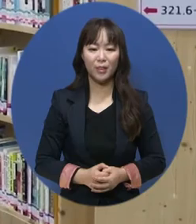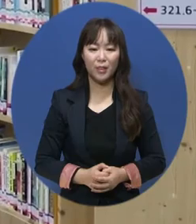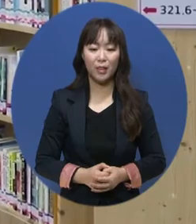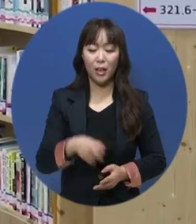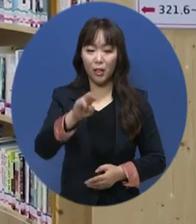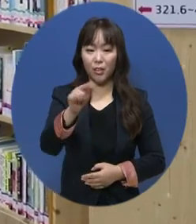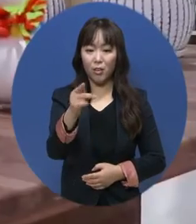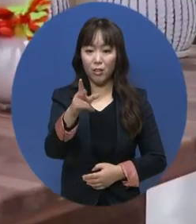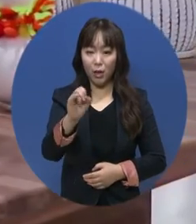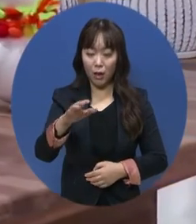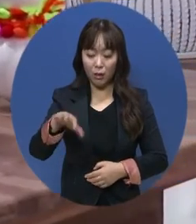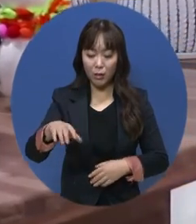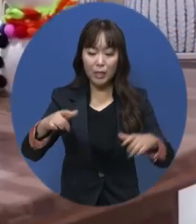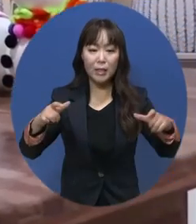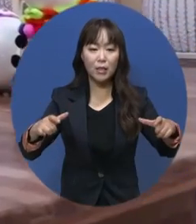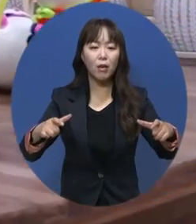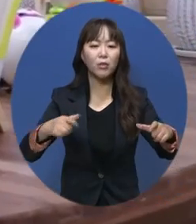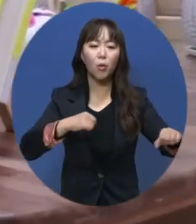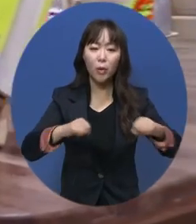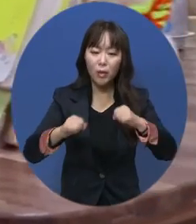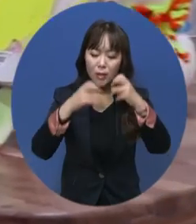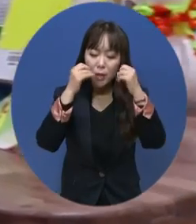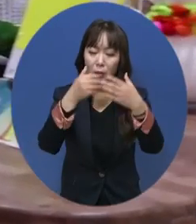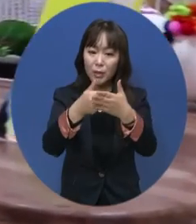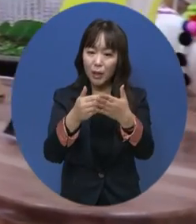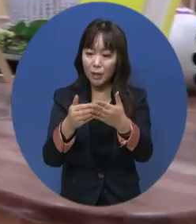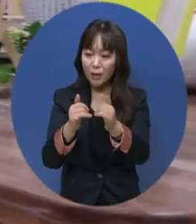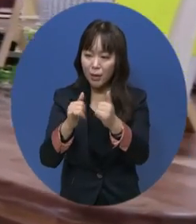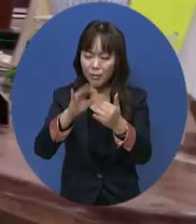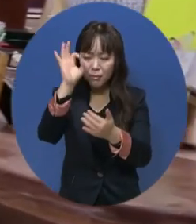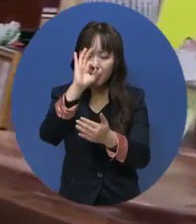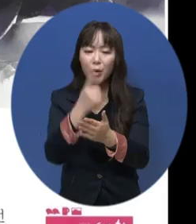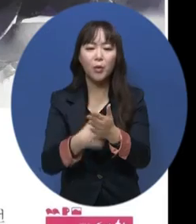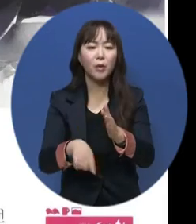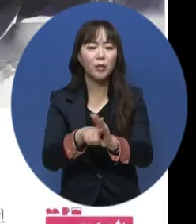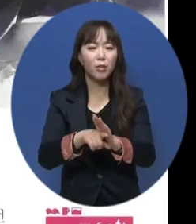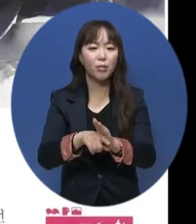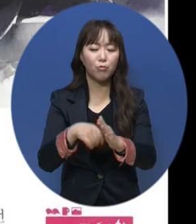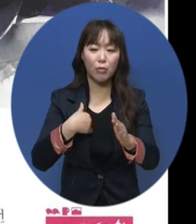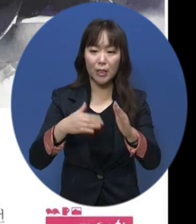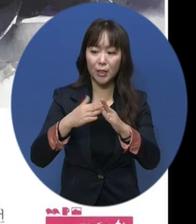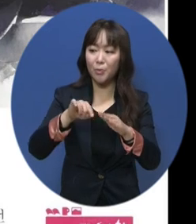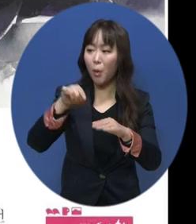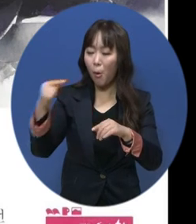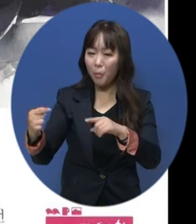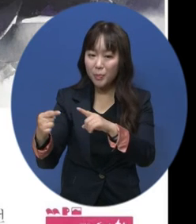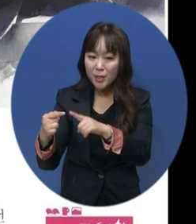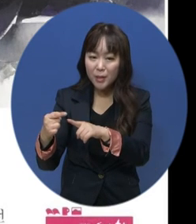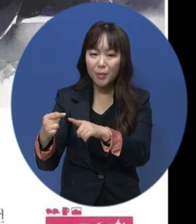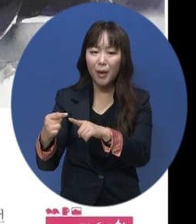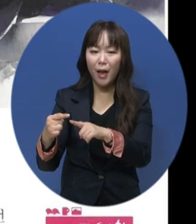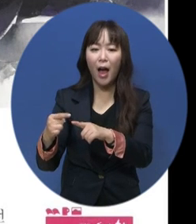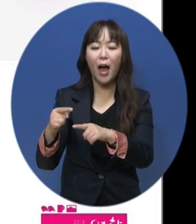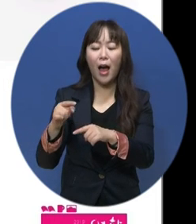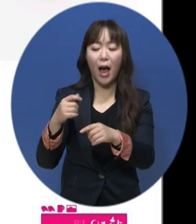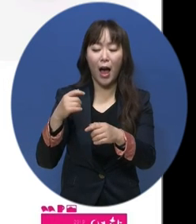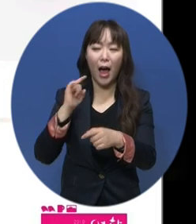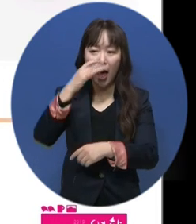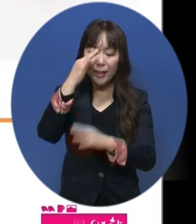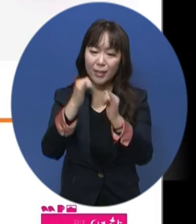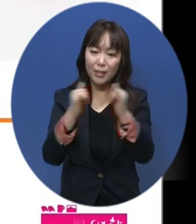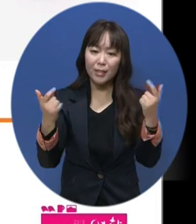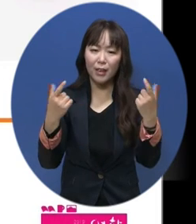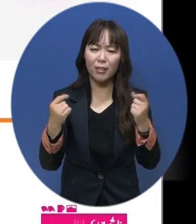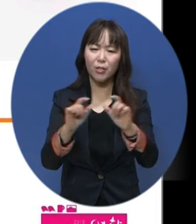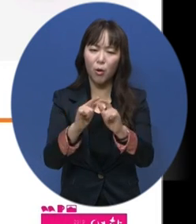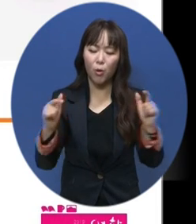연향은 지역에서 활동하는 새로운 작가들을 발굴하기 위해 우리 옆집 아티스트라는 주제로 지역 작가들의